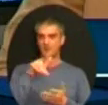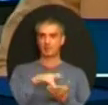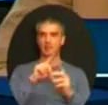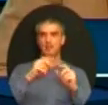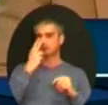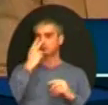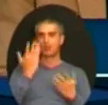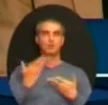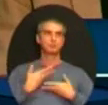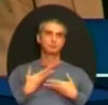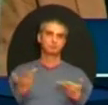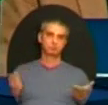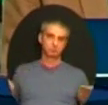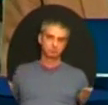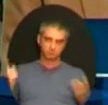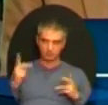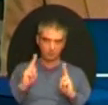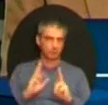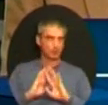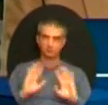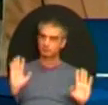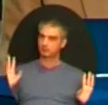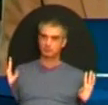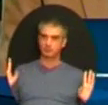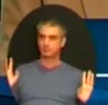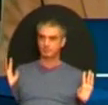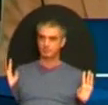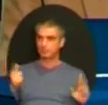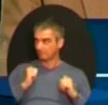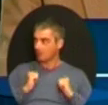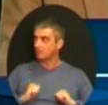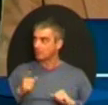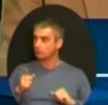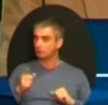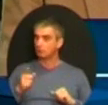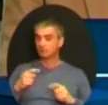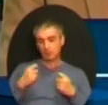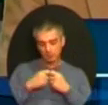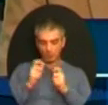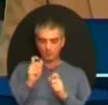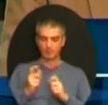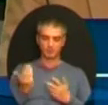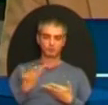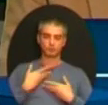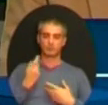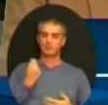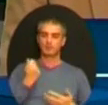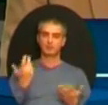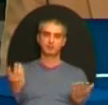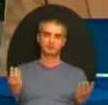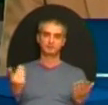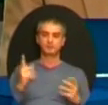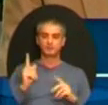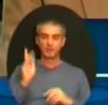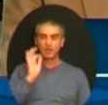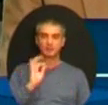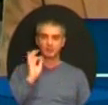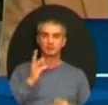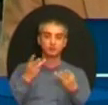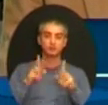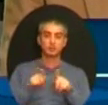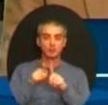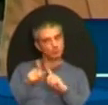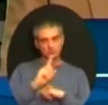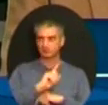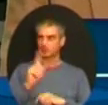לראות מה יצא. זה שם הנעצר. אבל אתה מרגיש נוח עם זה. וזה תלוי מאוד בבן אדם שמקבל את הכסף. ויחד עם זאת, בשיטה